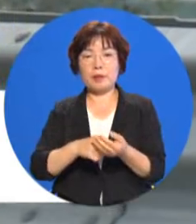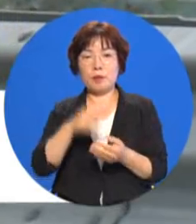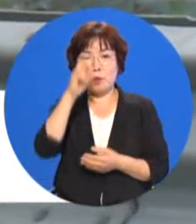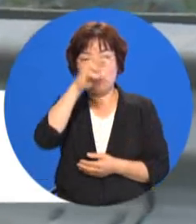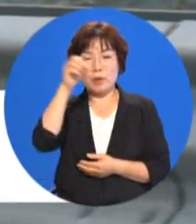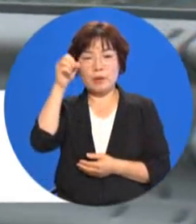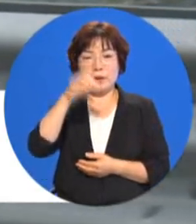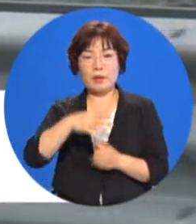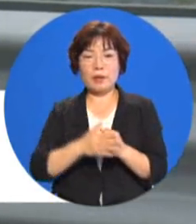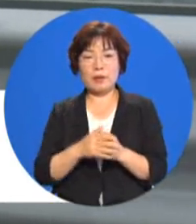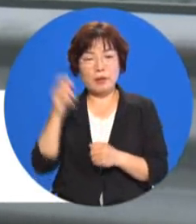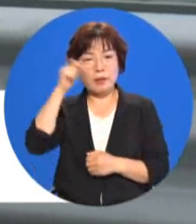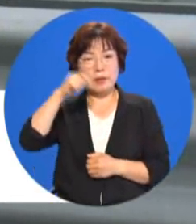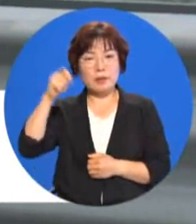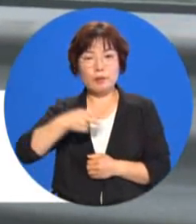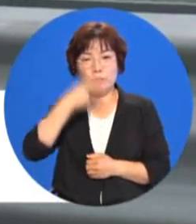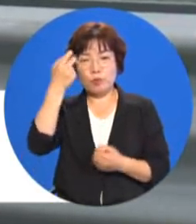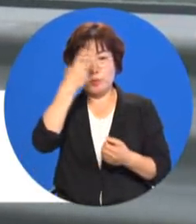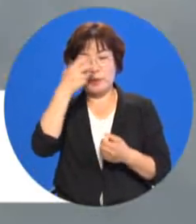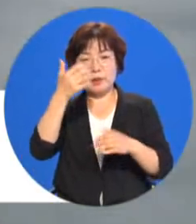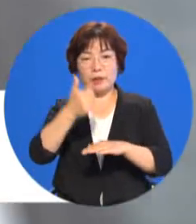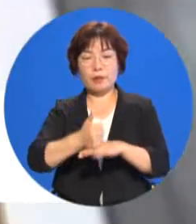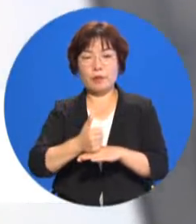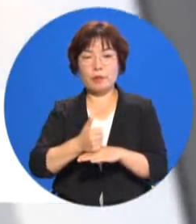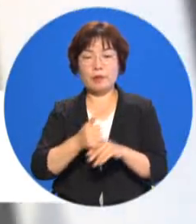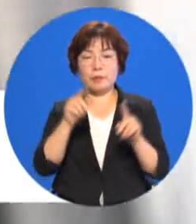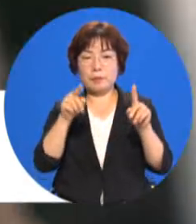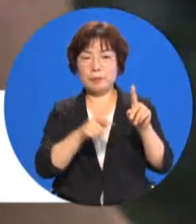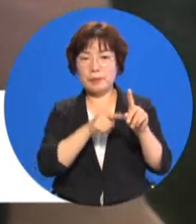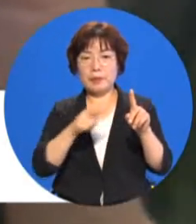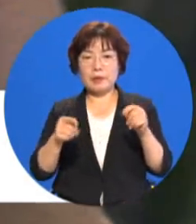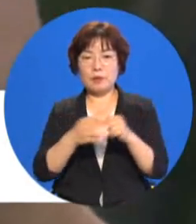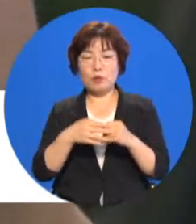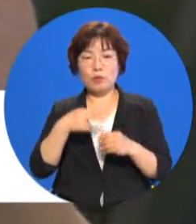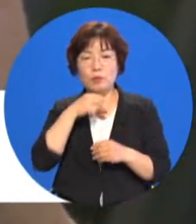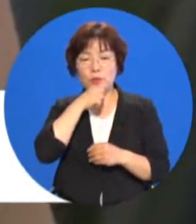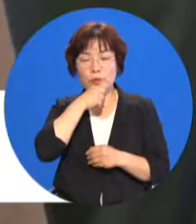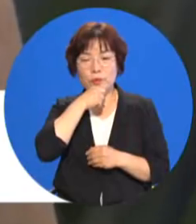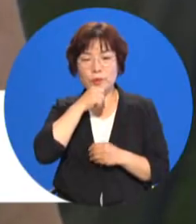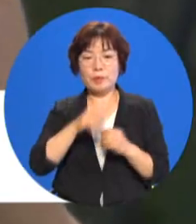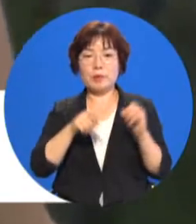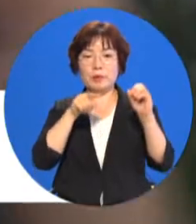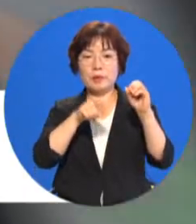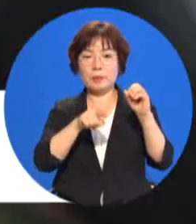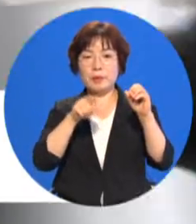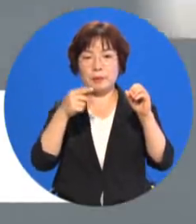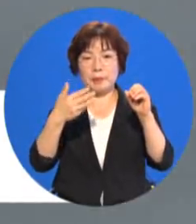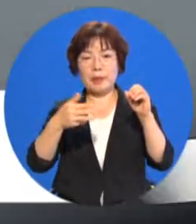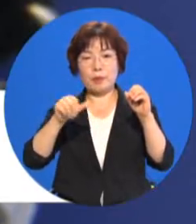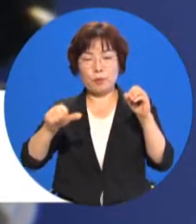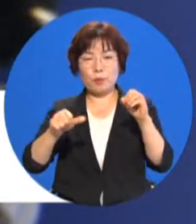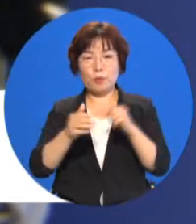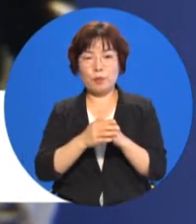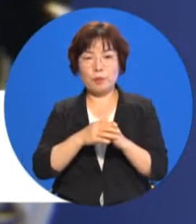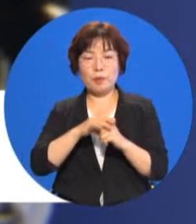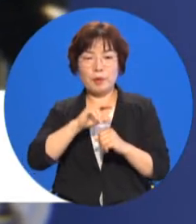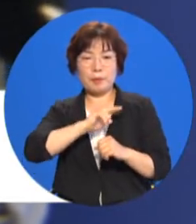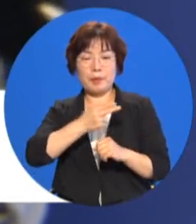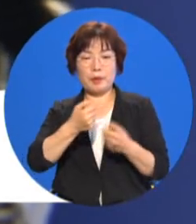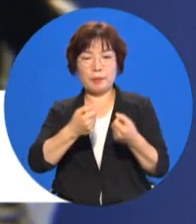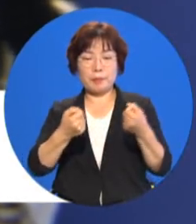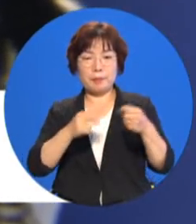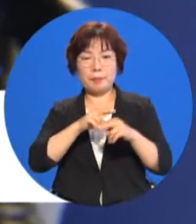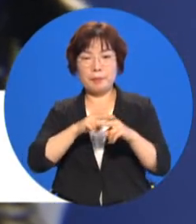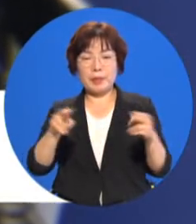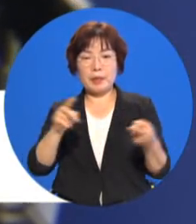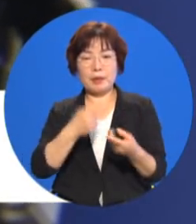광양경찰서에 따르면 오늘 새벽 음주 단속에 운전자 1명이 혈중 알코올 농도가 0.185로 면허 취소 수준인